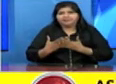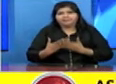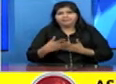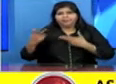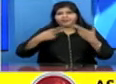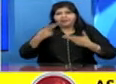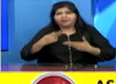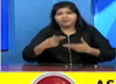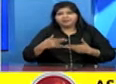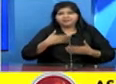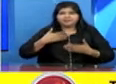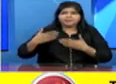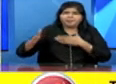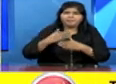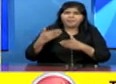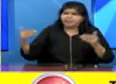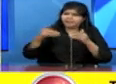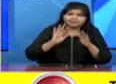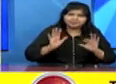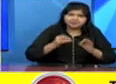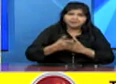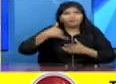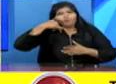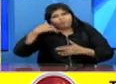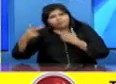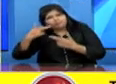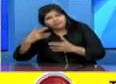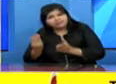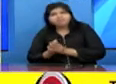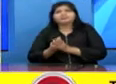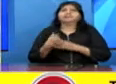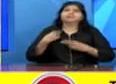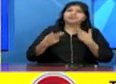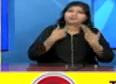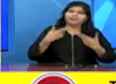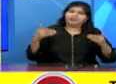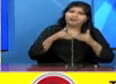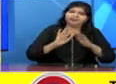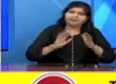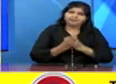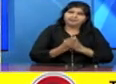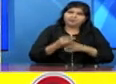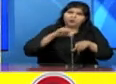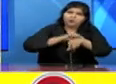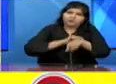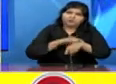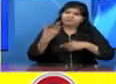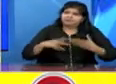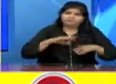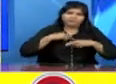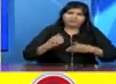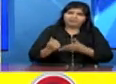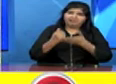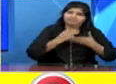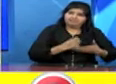एक दूसरे का वहाँ सहारा रहा। मिलते नहीं थे, फोन पे बात कर लेते थे, हाँ। मिलते मिलते नहीं थे। और डॉक्टरों ने पूरी हमारी